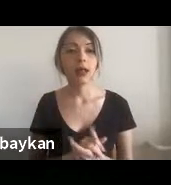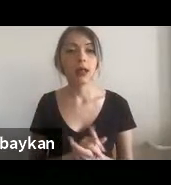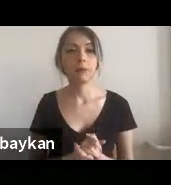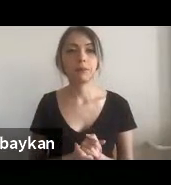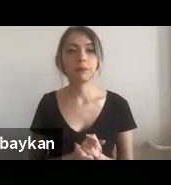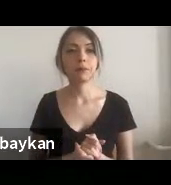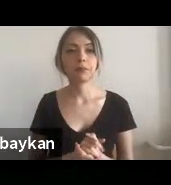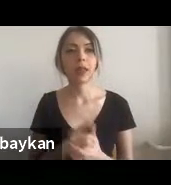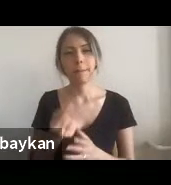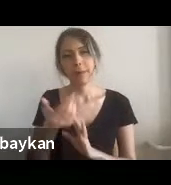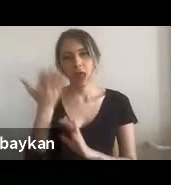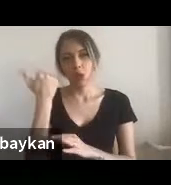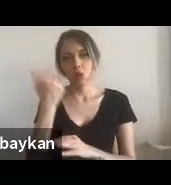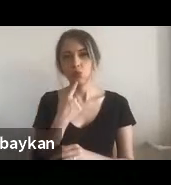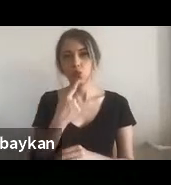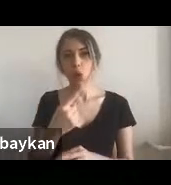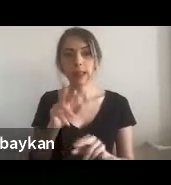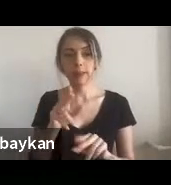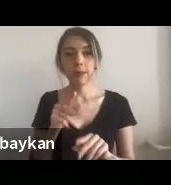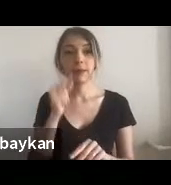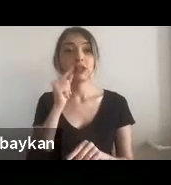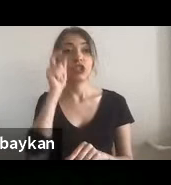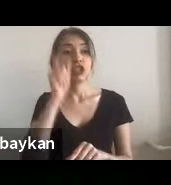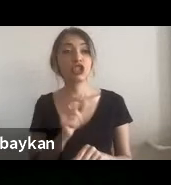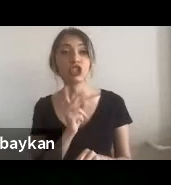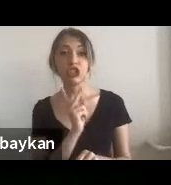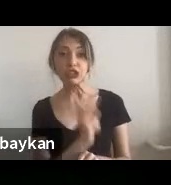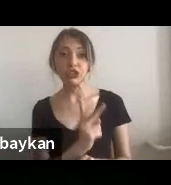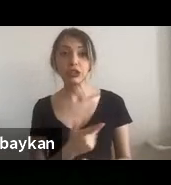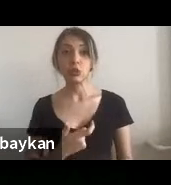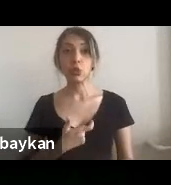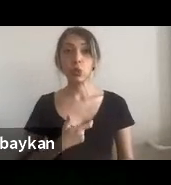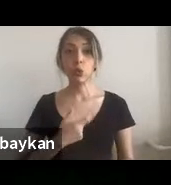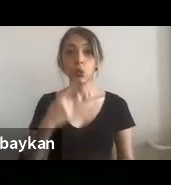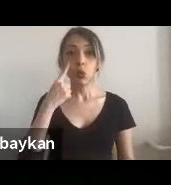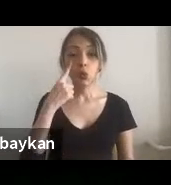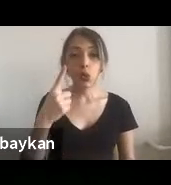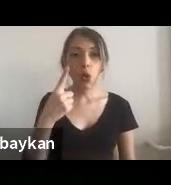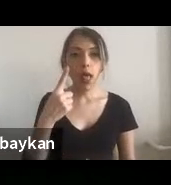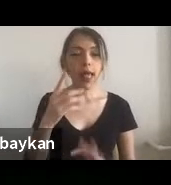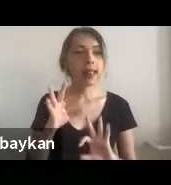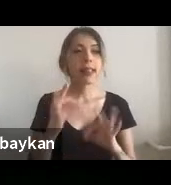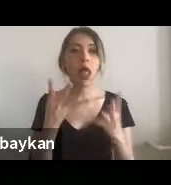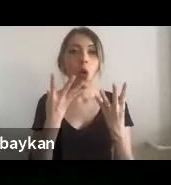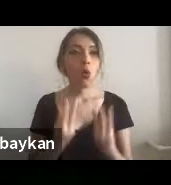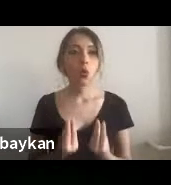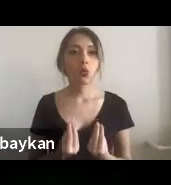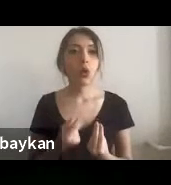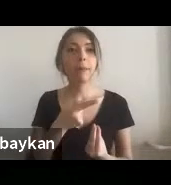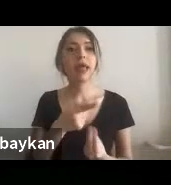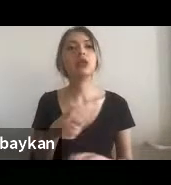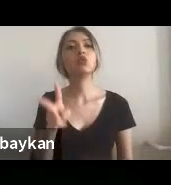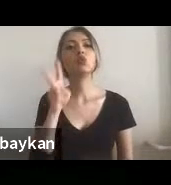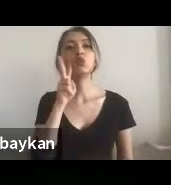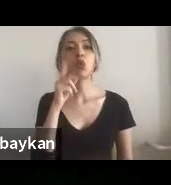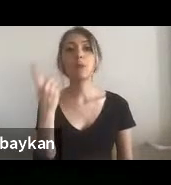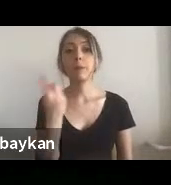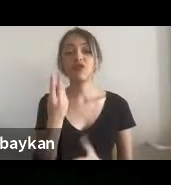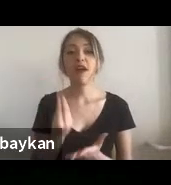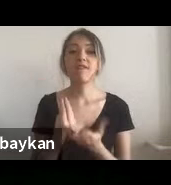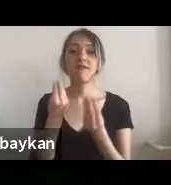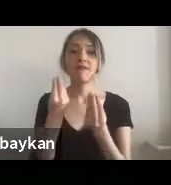önce söylediğim gibi o kişinin hukuki durumuyla ilgili bir nihai sonuç ortaya koyuyor.